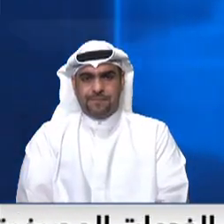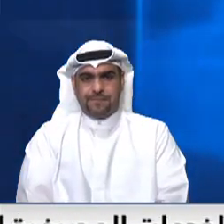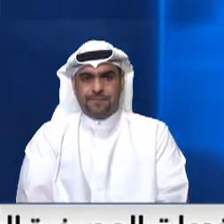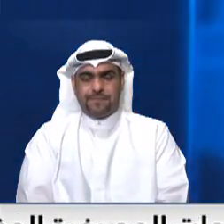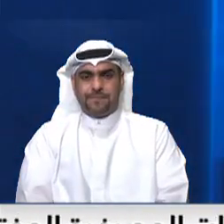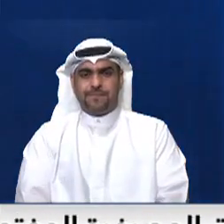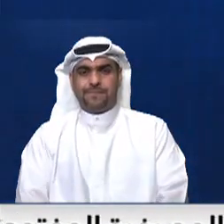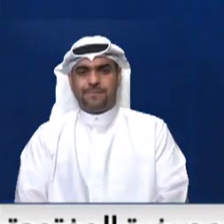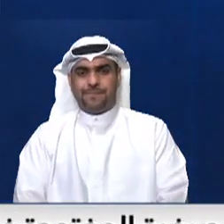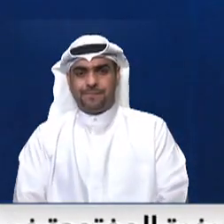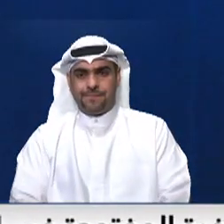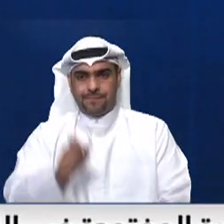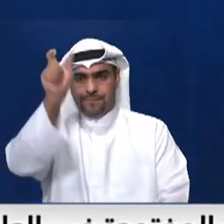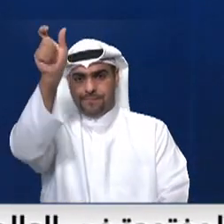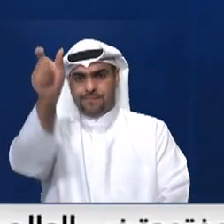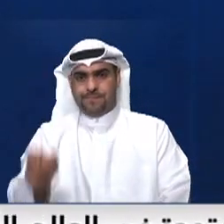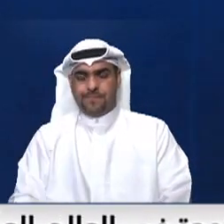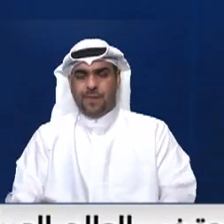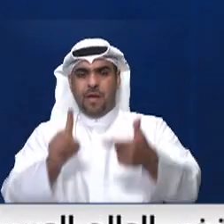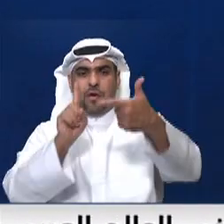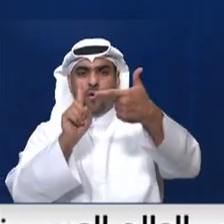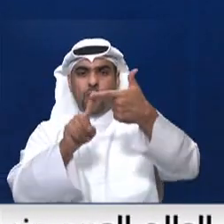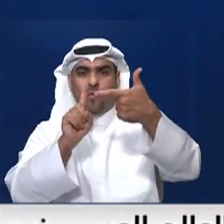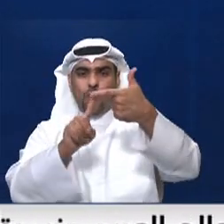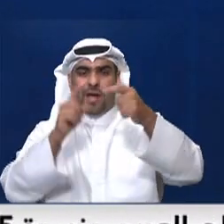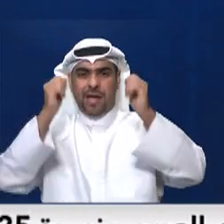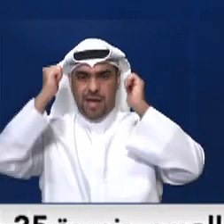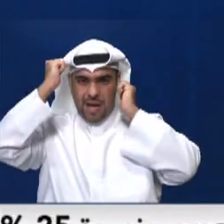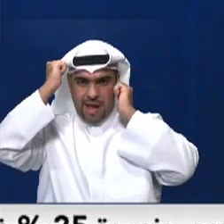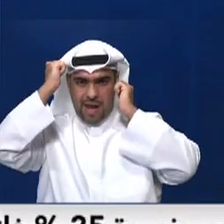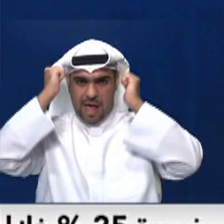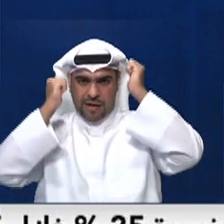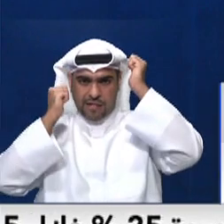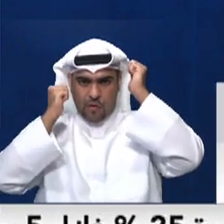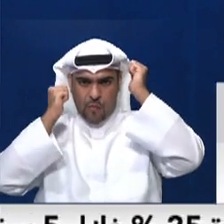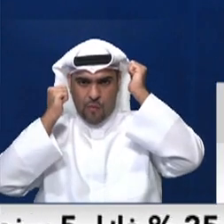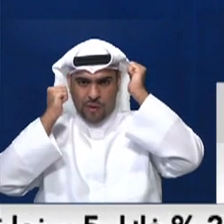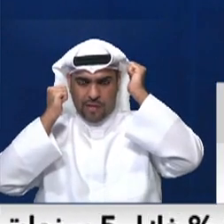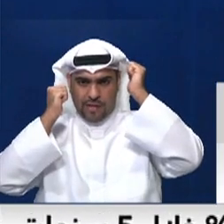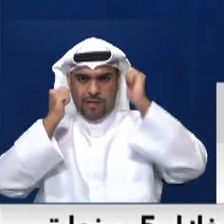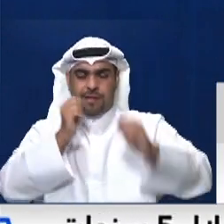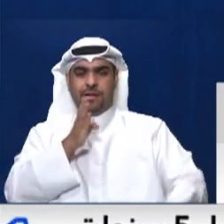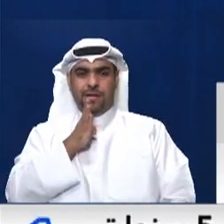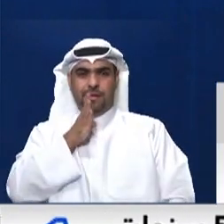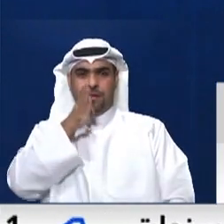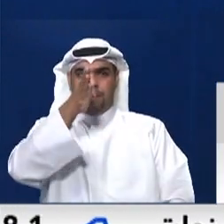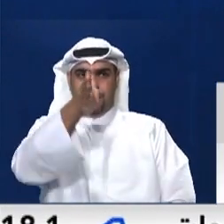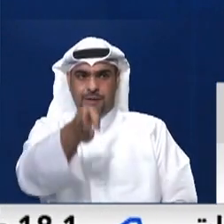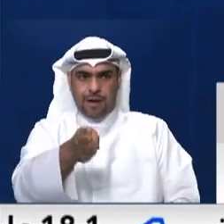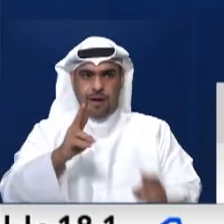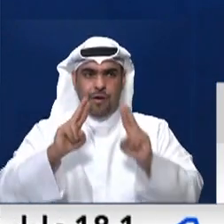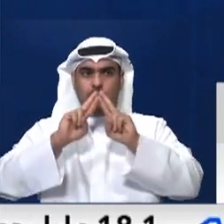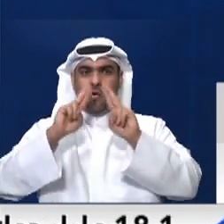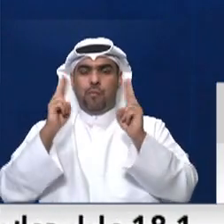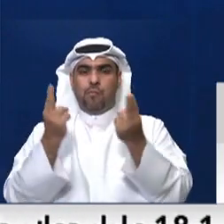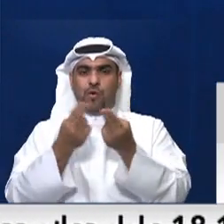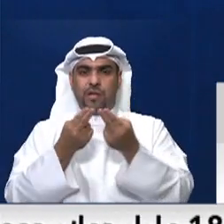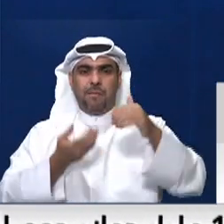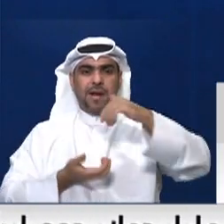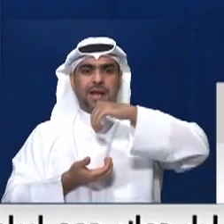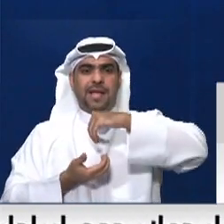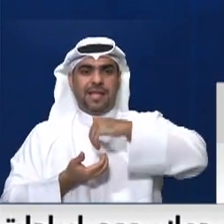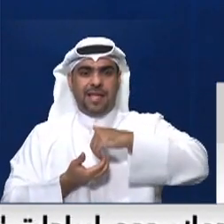شارك وكيل الحرس الوطني الفريق الركن مهندس هاشم عبد الرزاق الرفاعي في المؤتمر